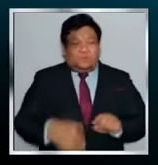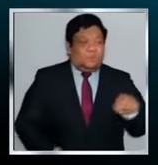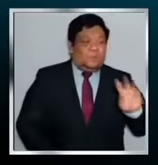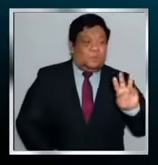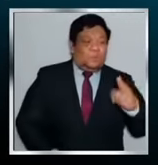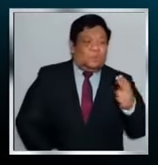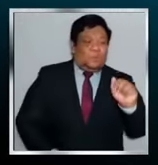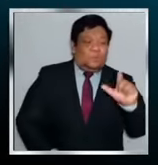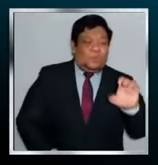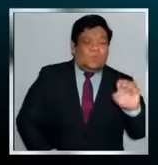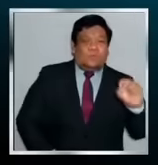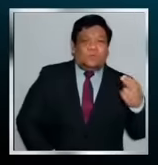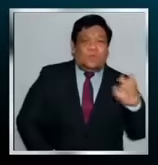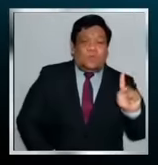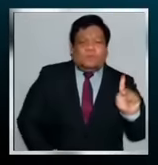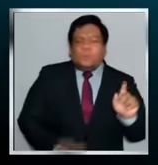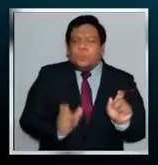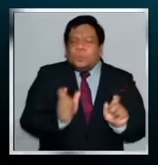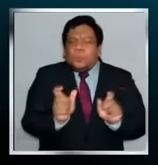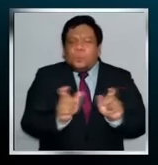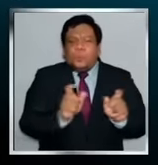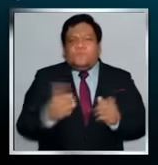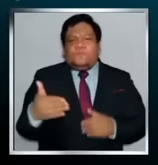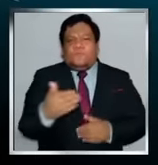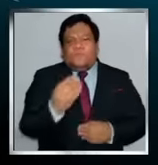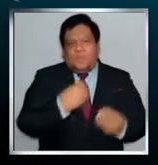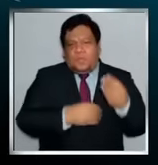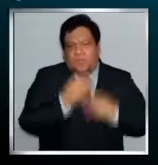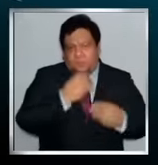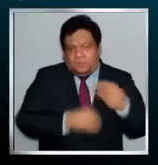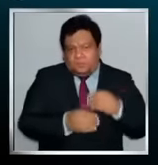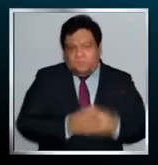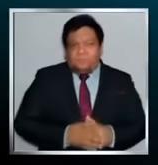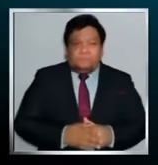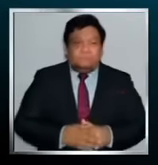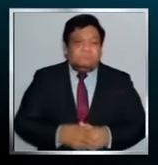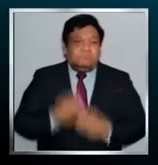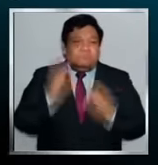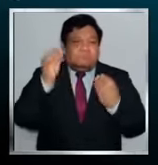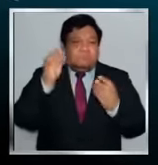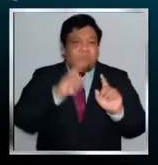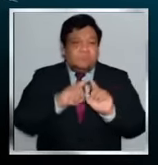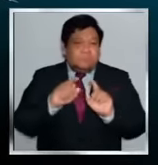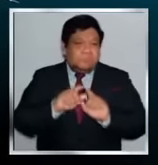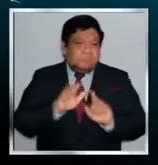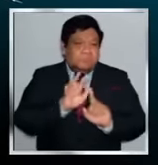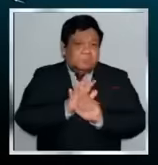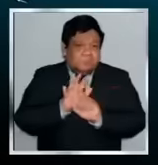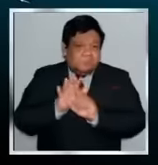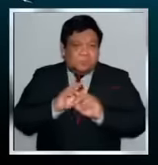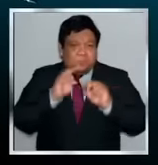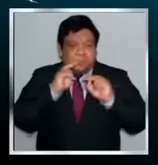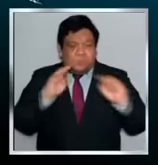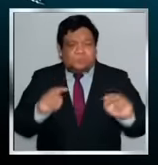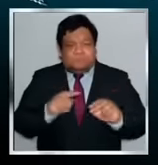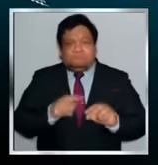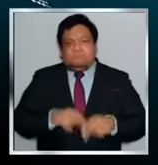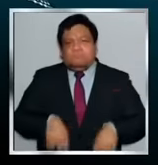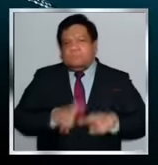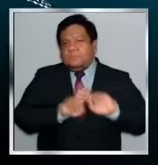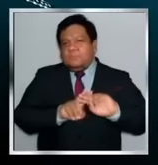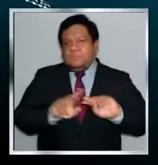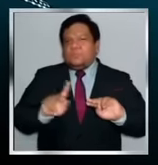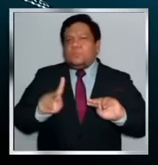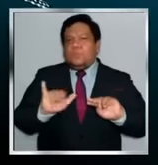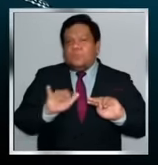at pusit lamang ang kinakain. Samantala, para malaman ng trivia sa likod ng viral na balita, i-tweet o i-comment lang, hashtag Kuya Kim, ano